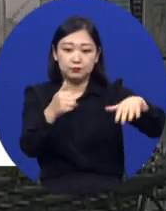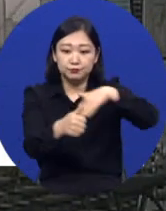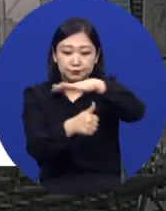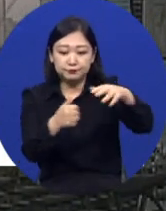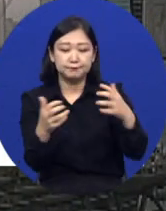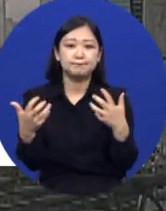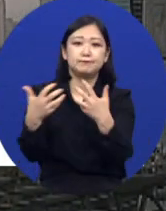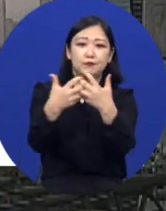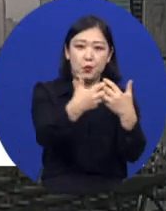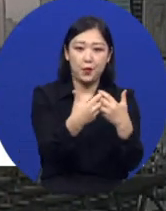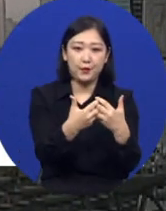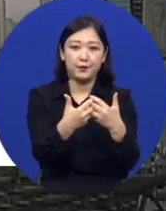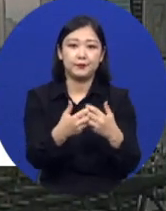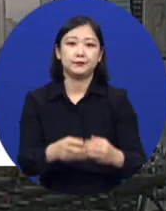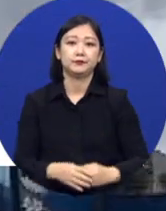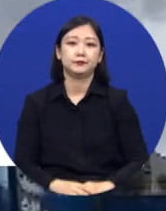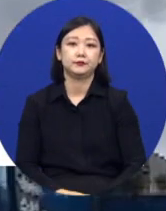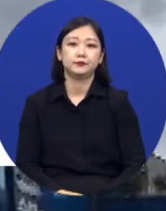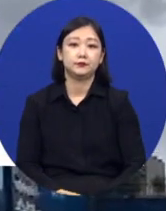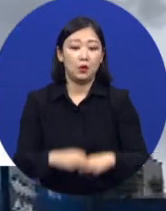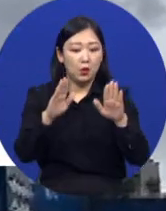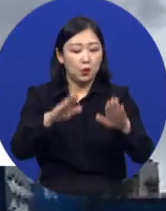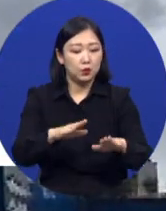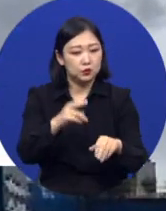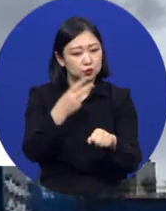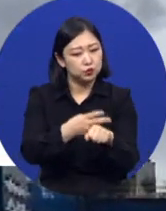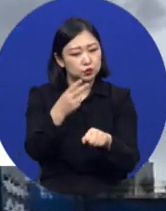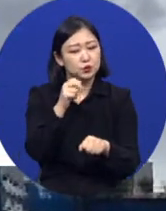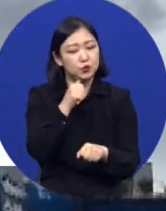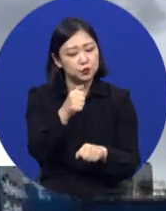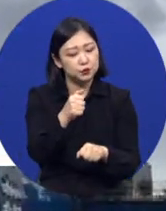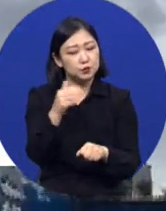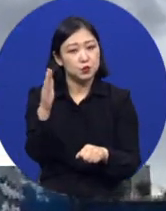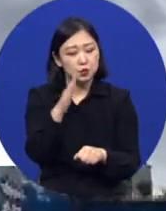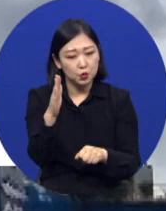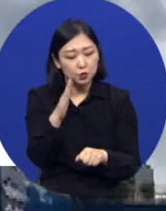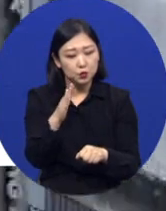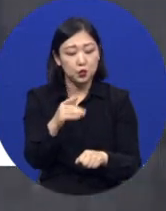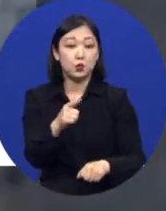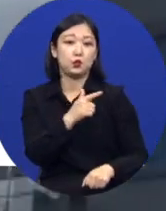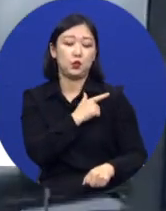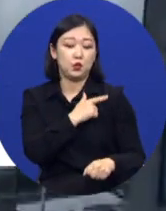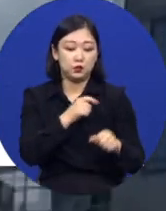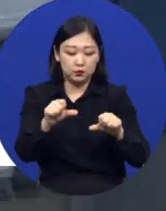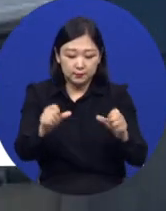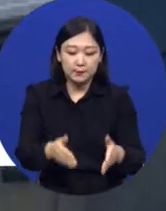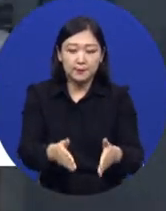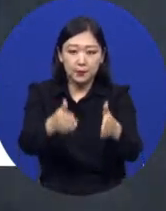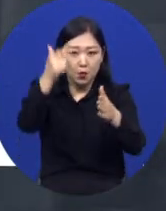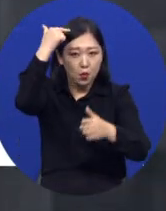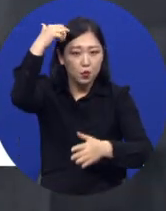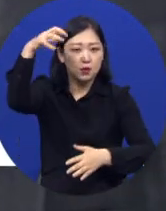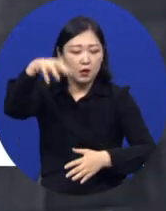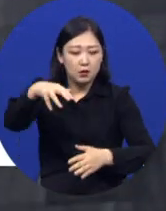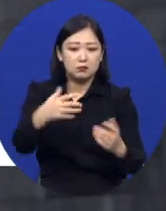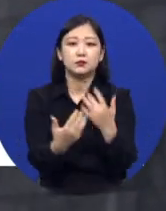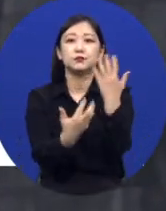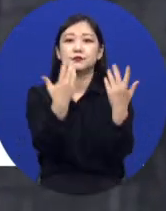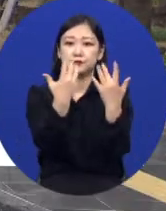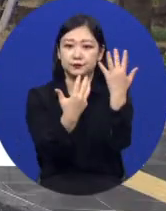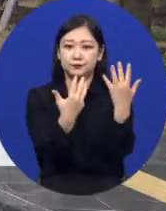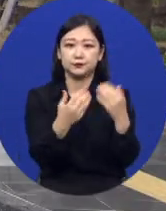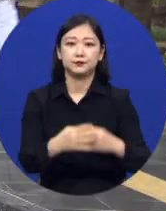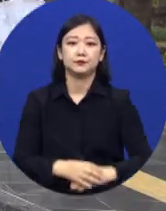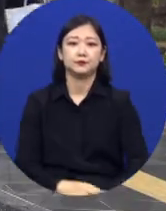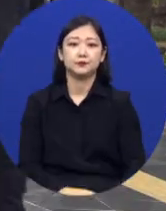일대를 뒷 없습니다 오늘 오후 2시 50분쯤 제주시 노형동 2님 터 건물 옥상에 불이 났습니다